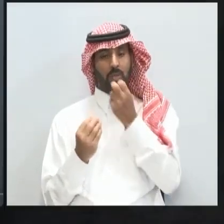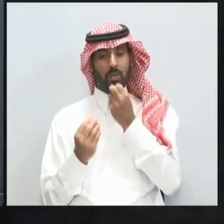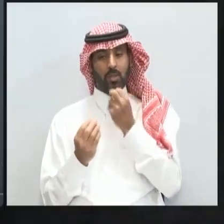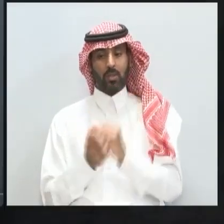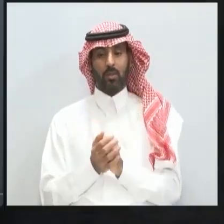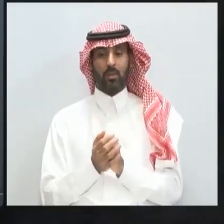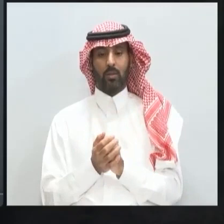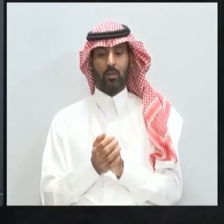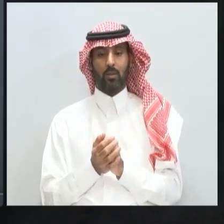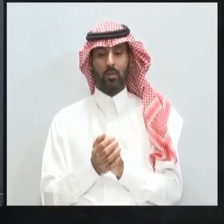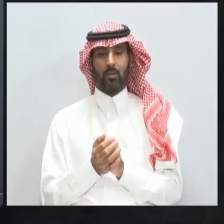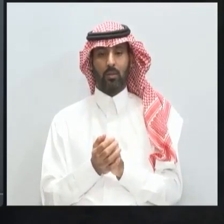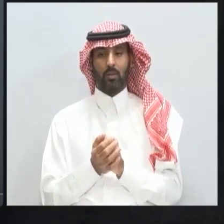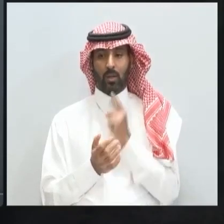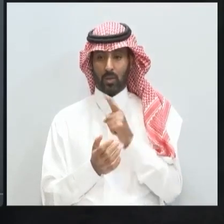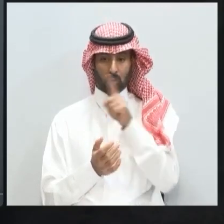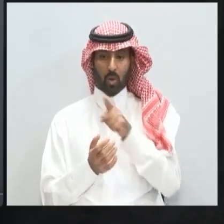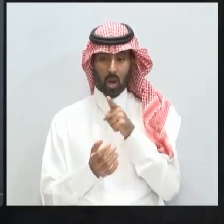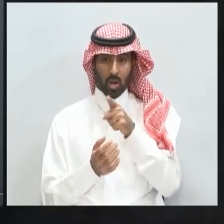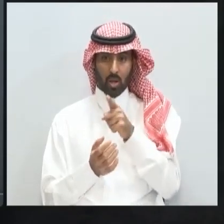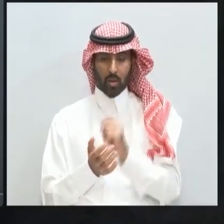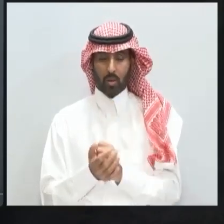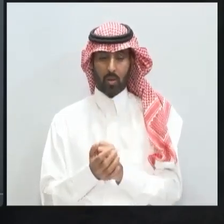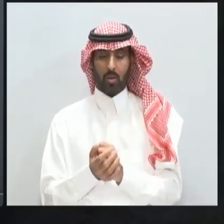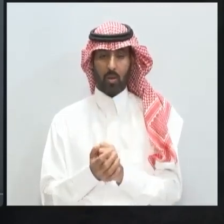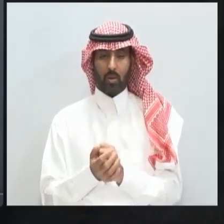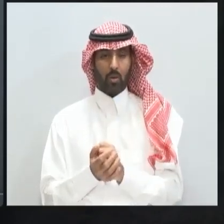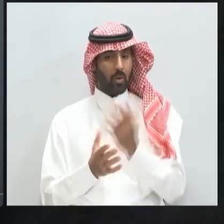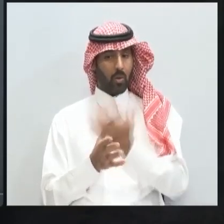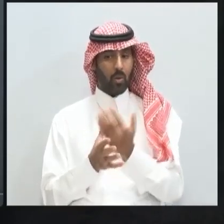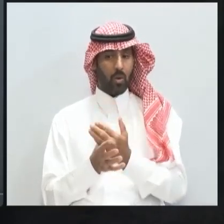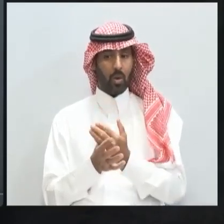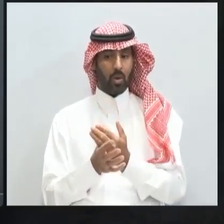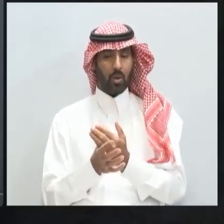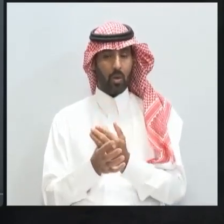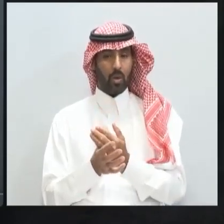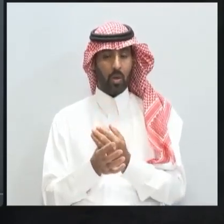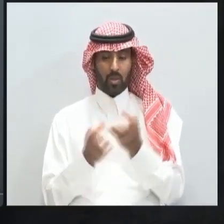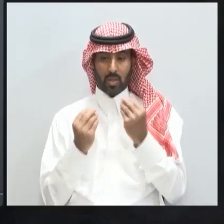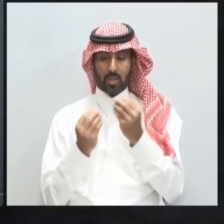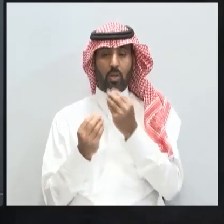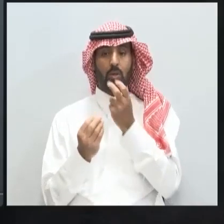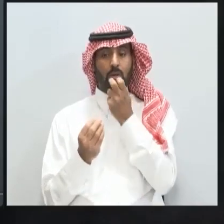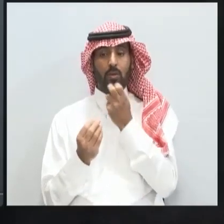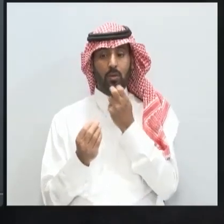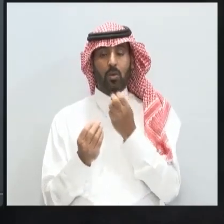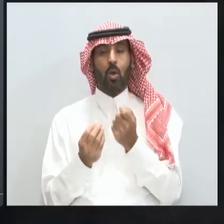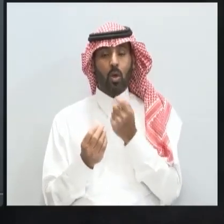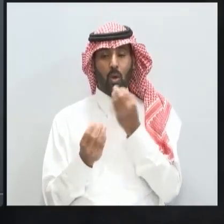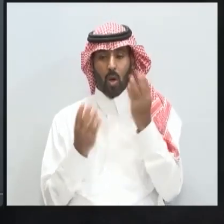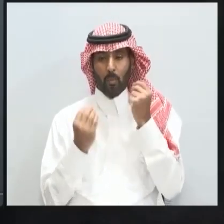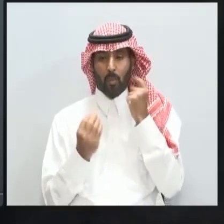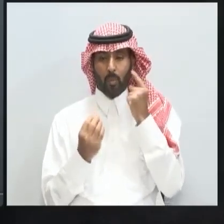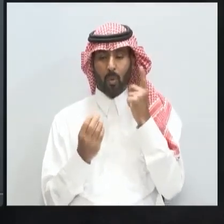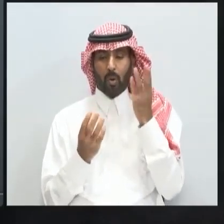رايكم لو طرحنا سؤالا لكم لماذا هذا العلم الذي هو علوم القران